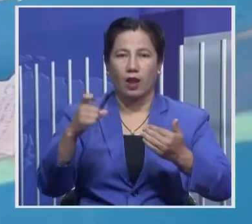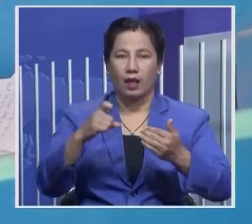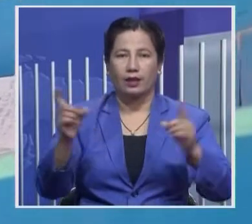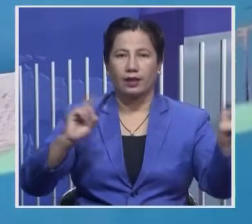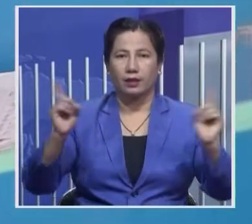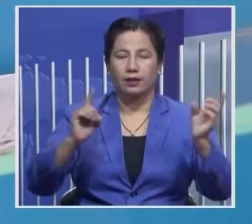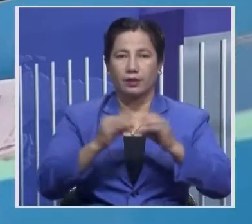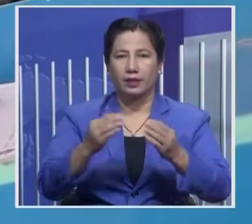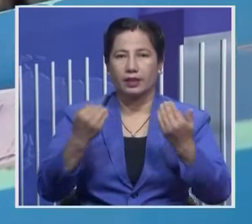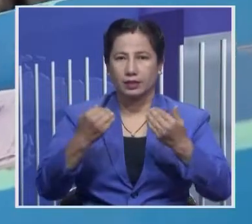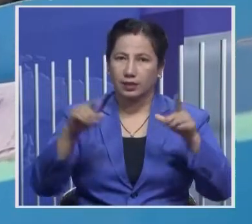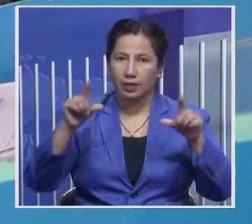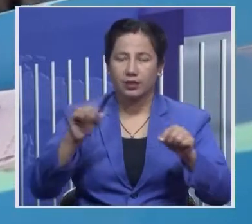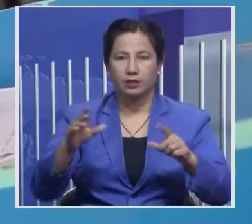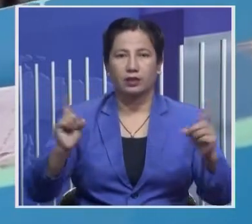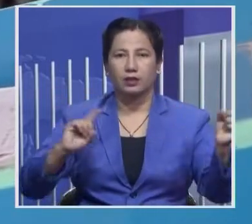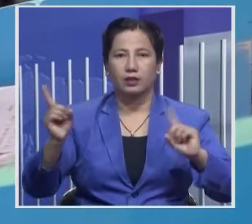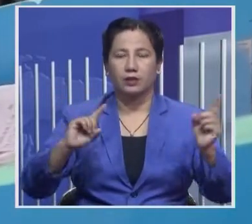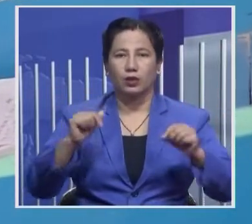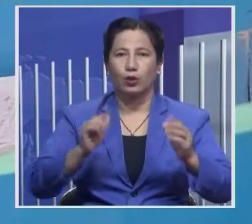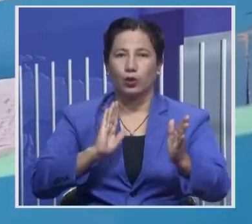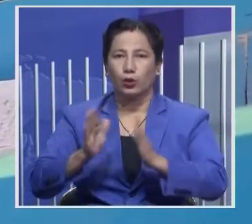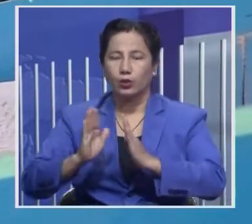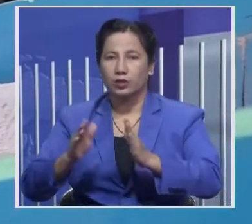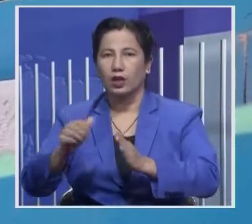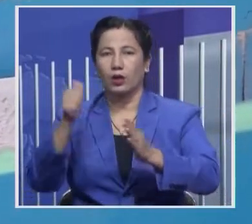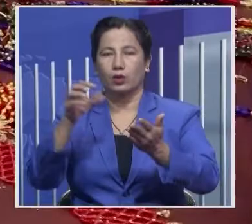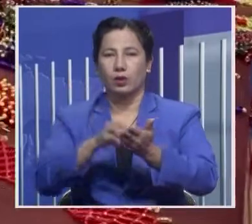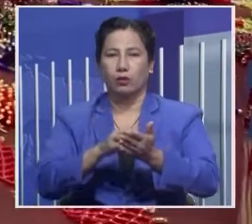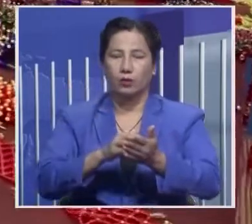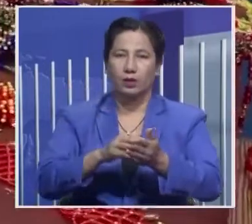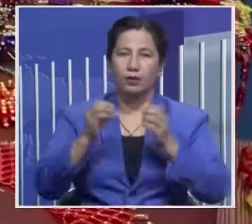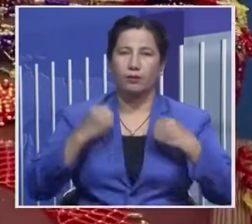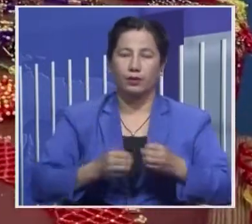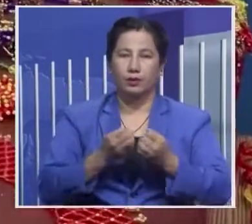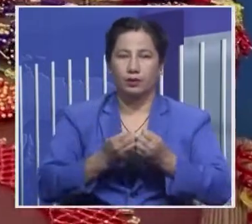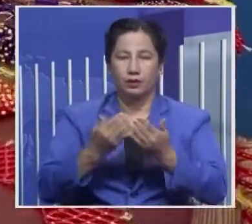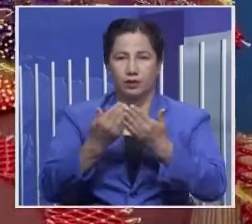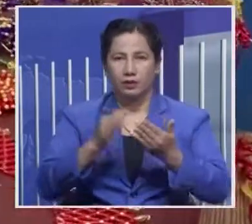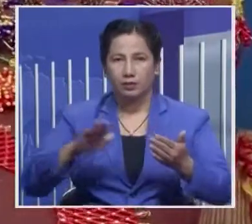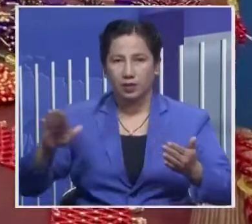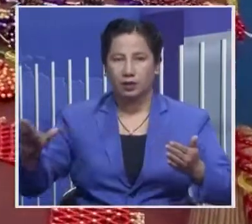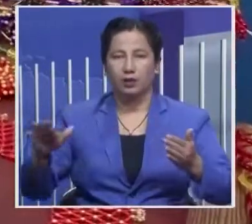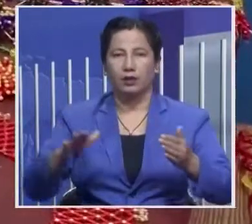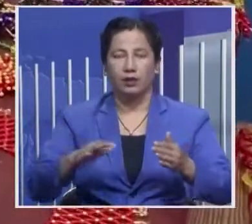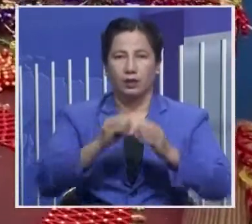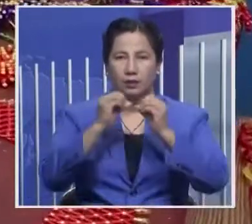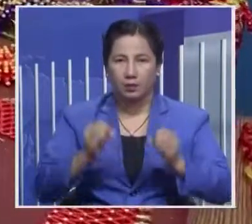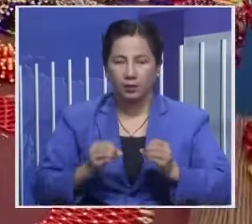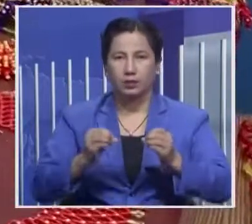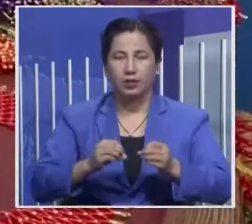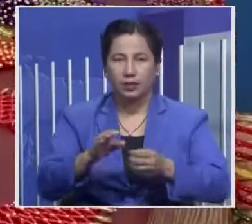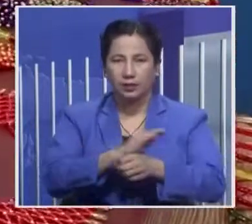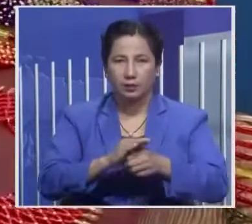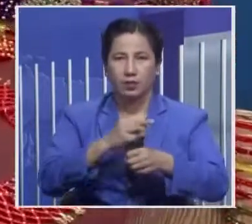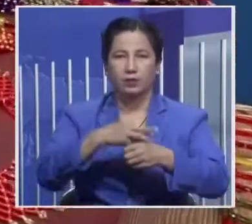नगरपालिकाले सिक्नु पर्यो, नगरपालिकाले त्यो योजना अरू ठाउँमा पनि लागू गर्नु पर्यो। विद्यार्थीहरूले व्यावसायिक सिप मार्फत उत्पादन